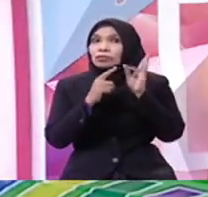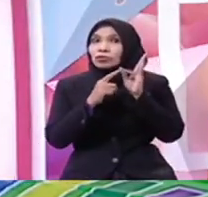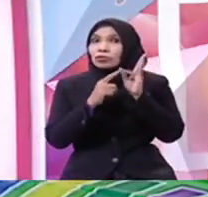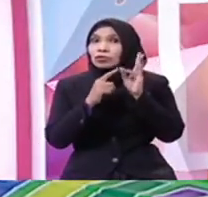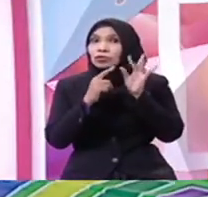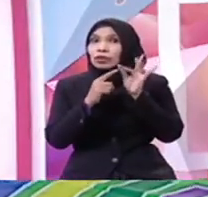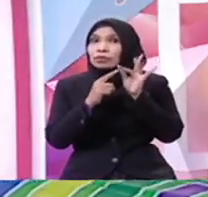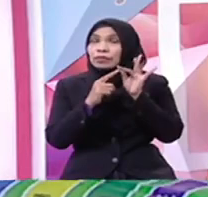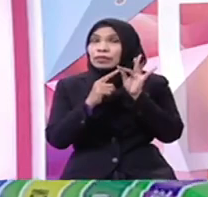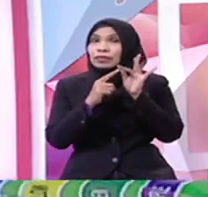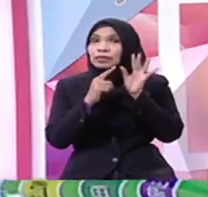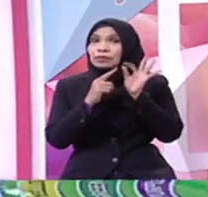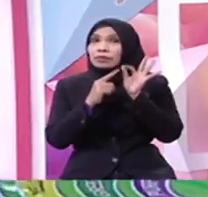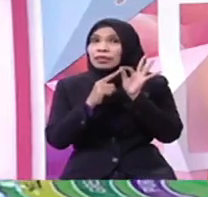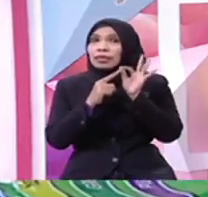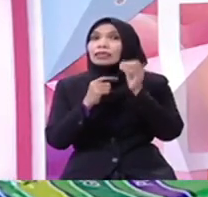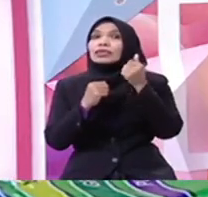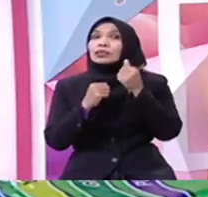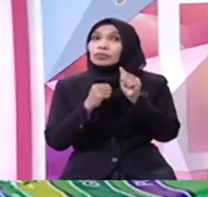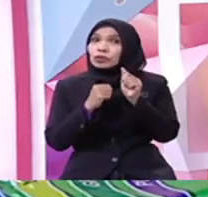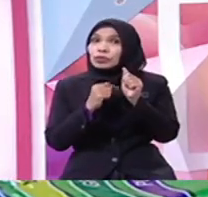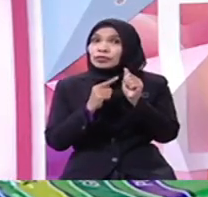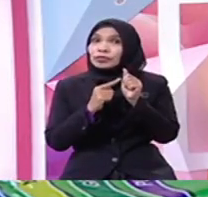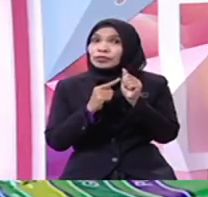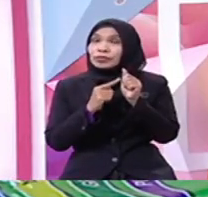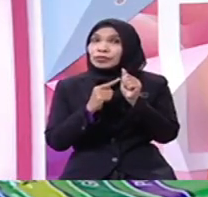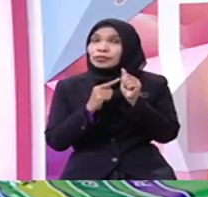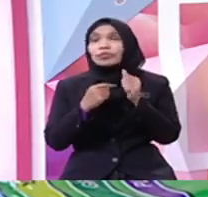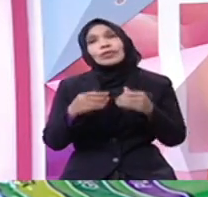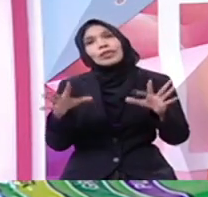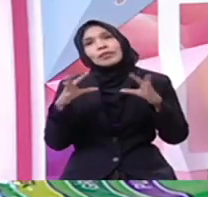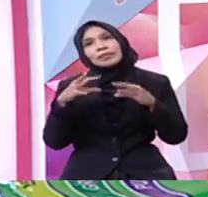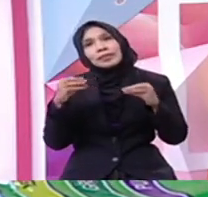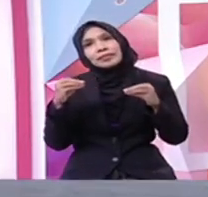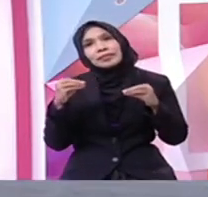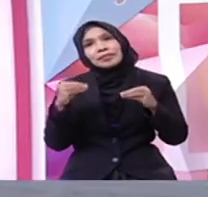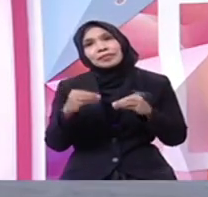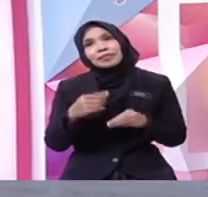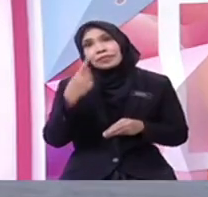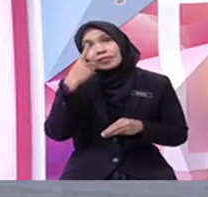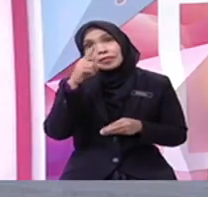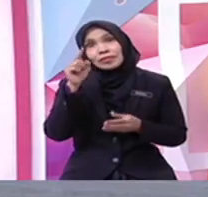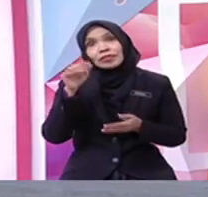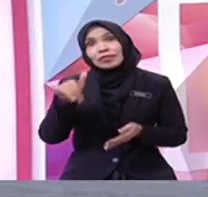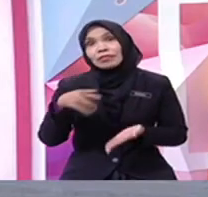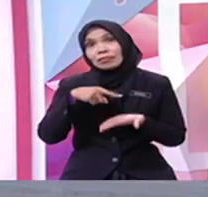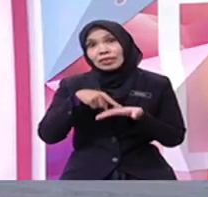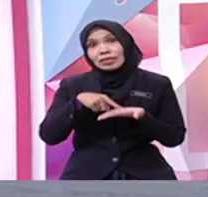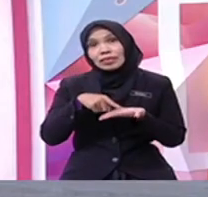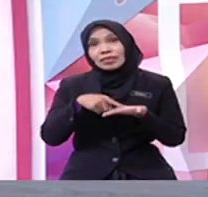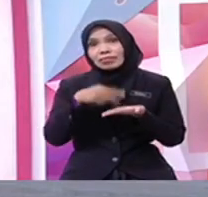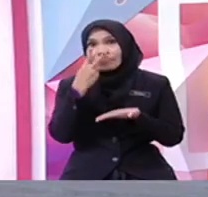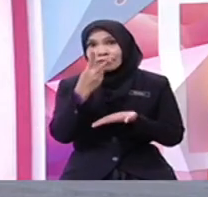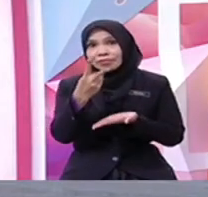9 10 Oke jadi kita habis puluh untuk yang ini kalau kita perhatikan